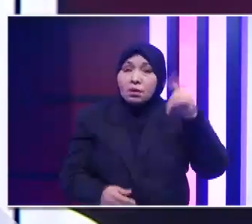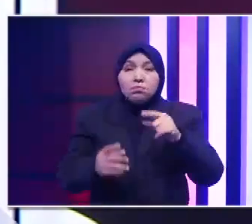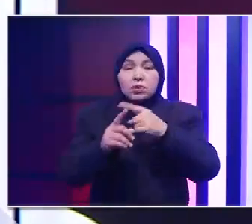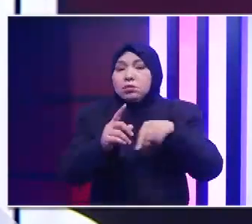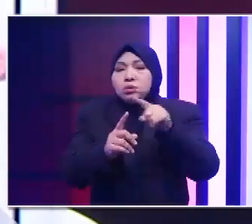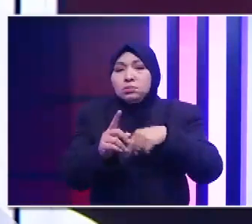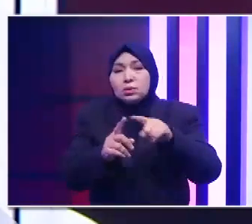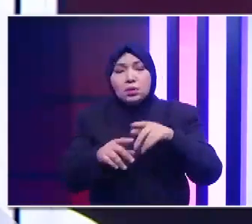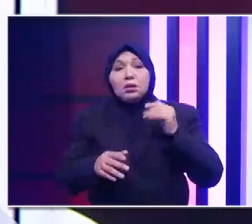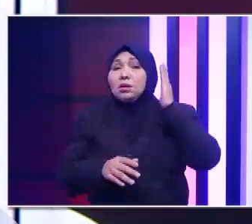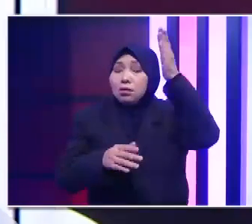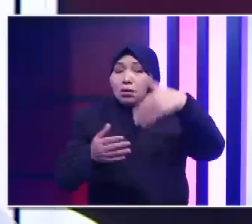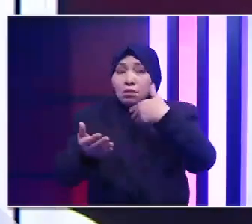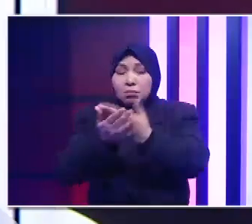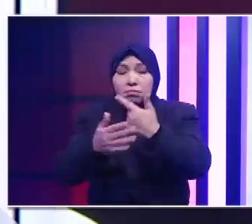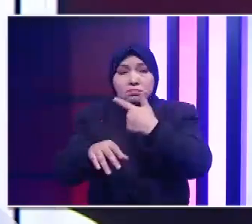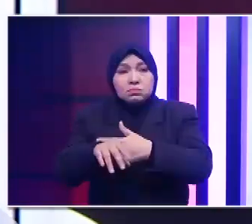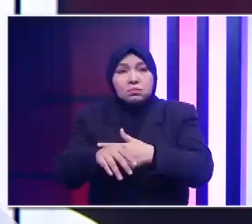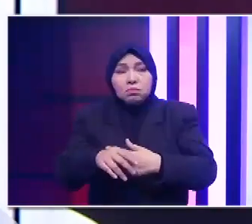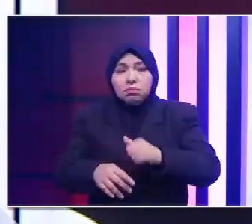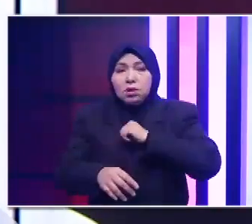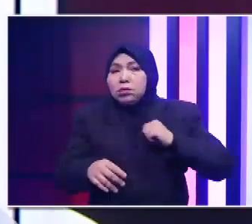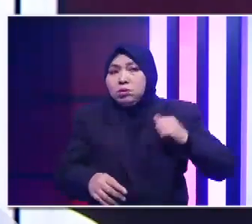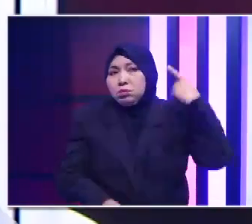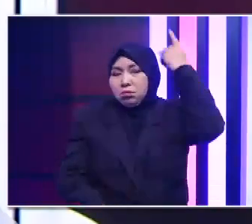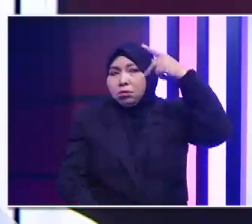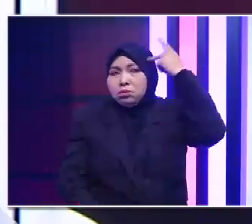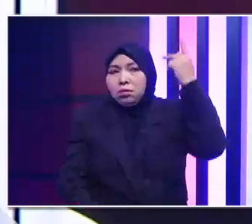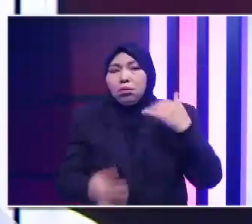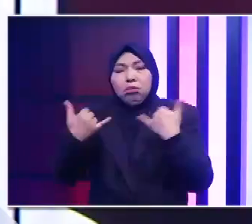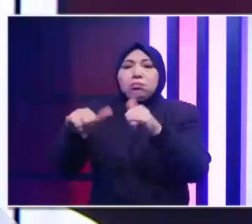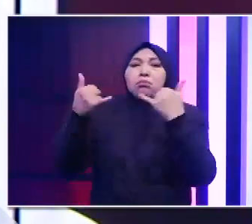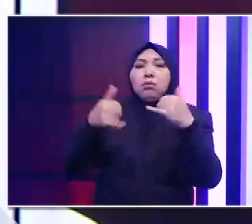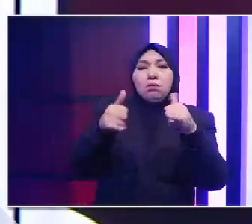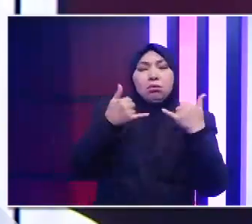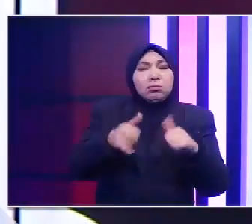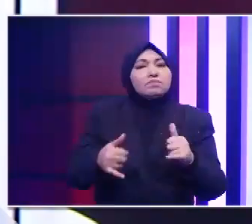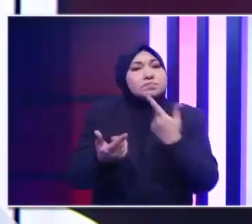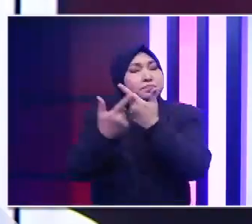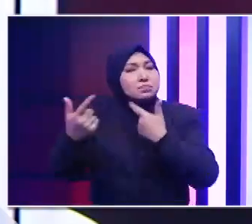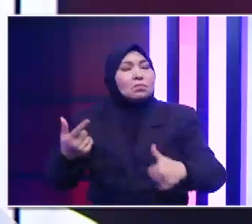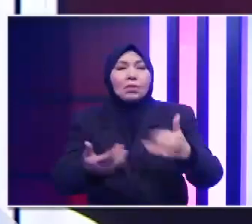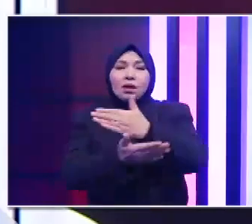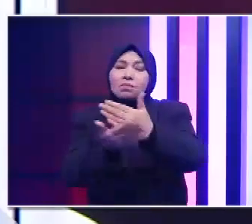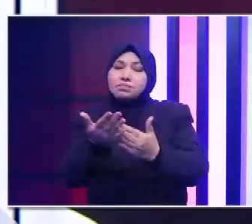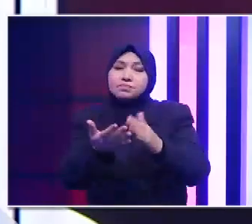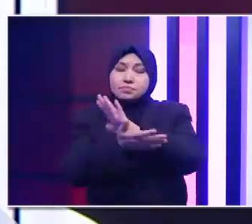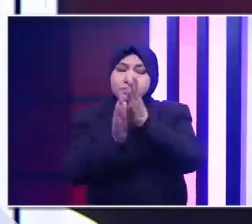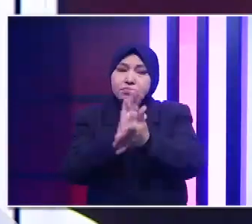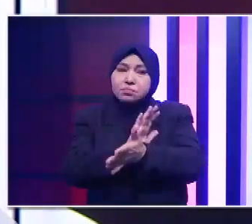tetapi akan mati sampai mase dimana ahli ini politik ini akan dipermainkan sana dan sini Ken